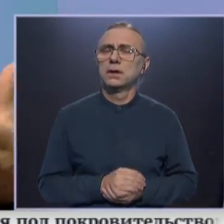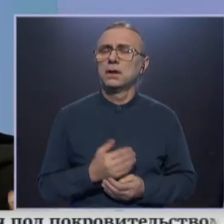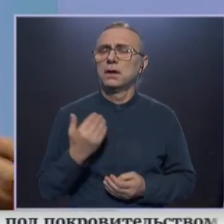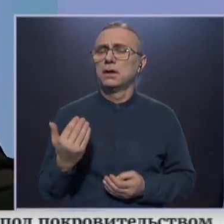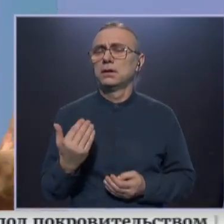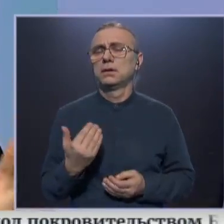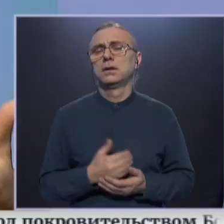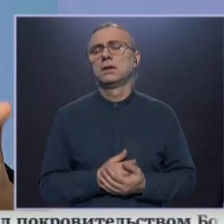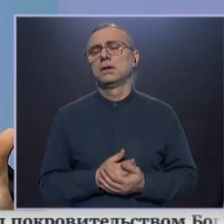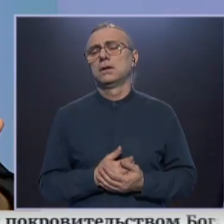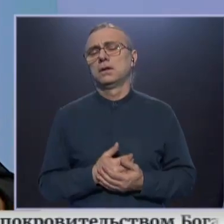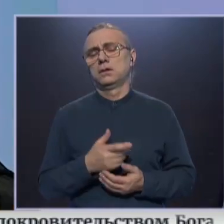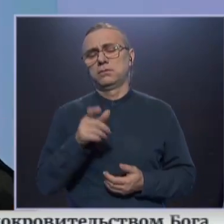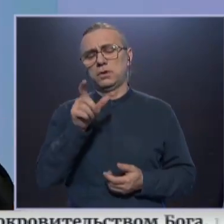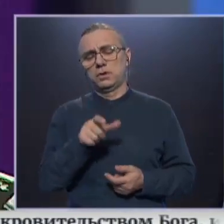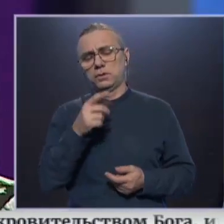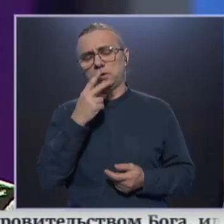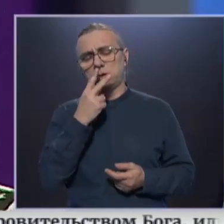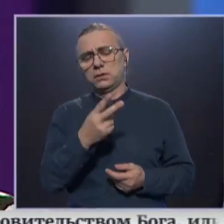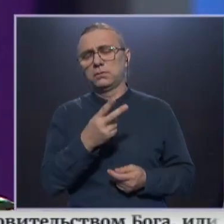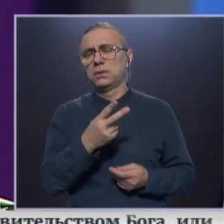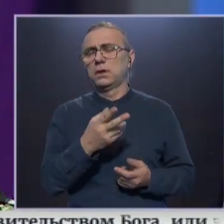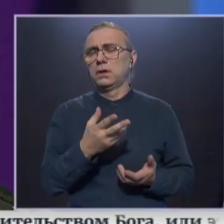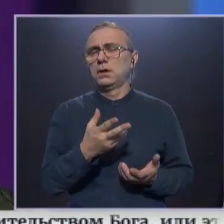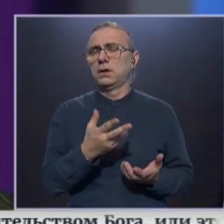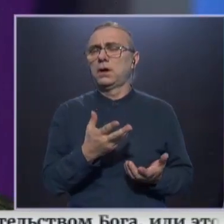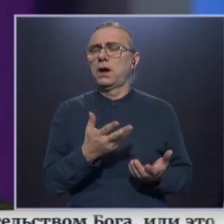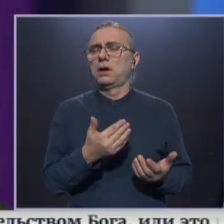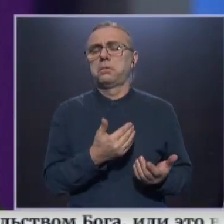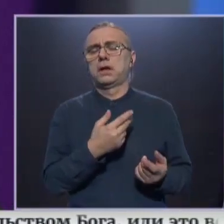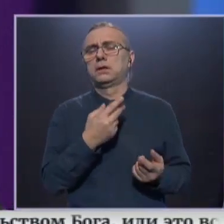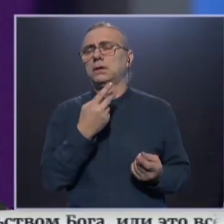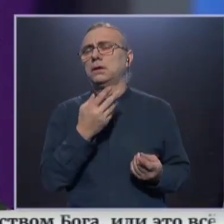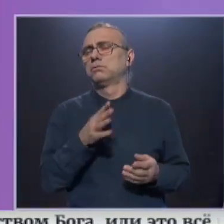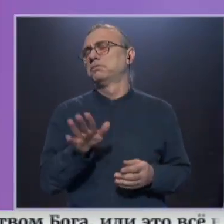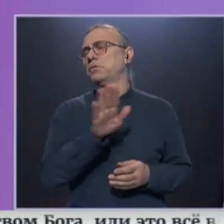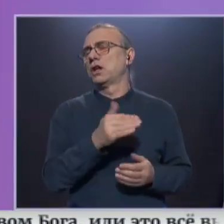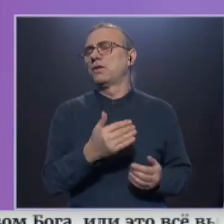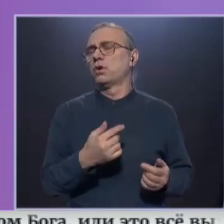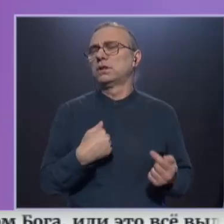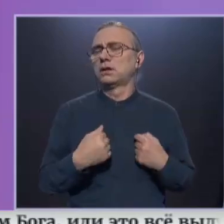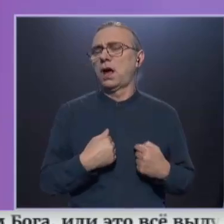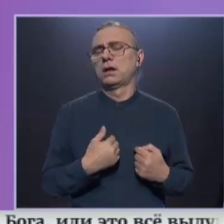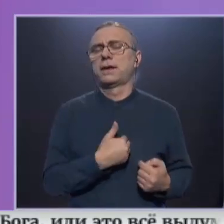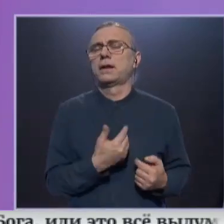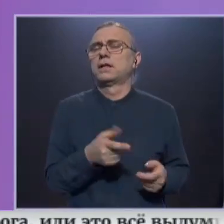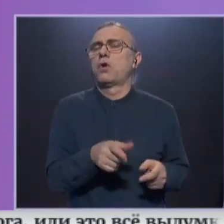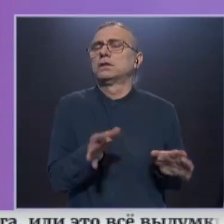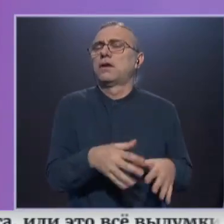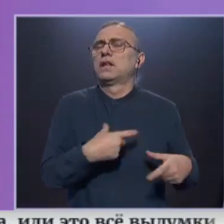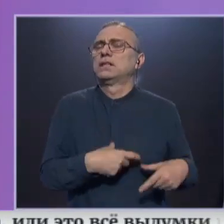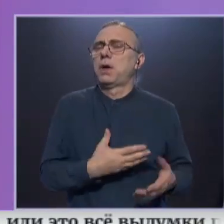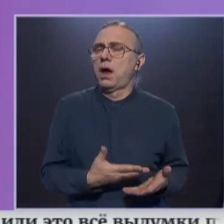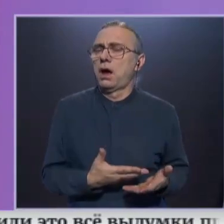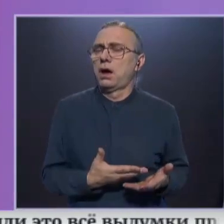думают уже о страдающем, болеющем человеке, они хотят его оставить для себя. Но если человек воцерковлен, если он понимает соотношение жизни и смерти,